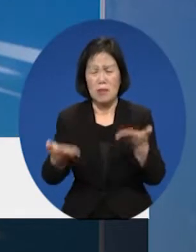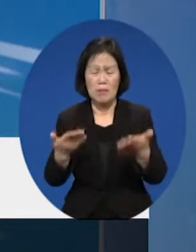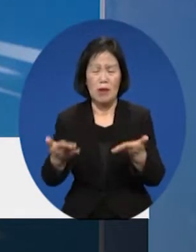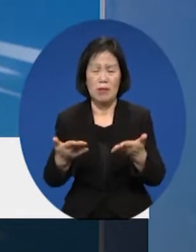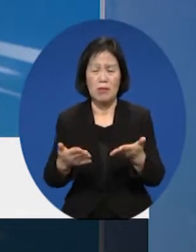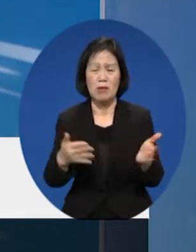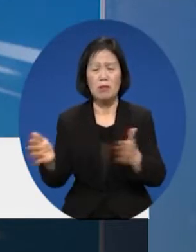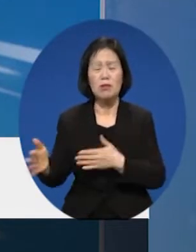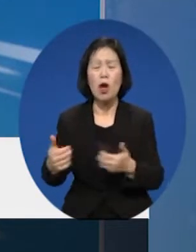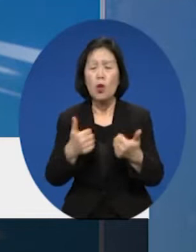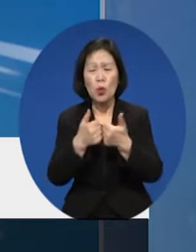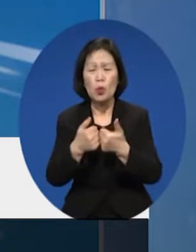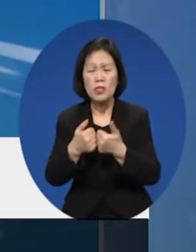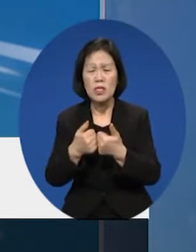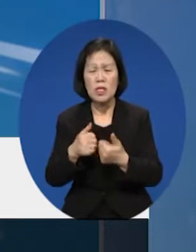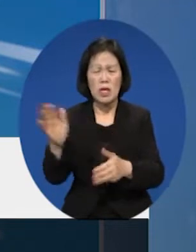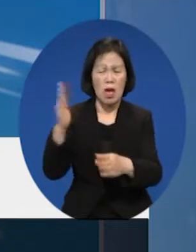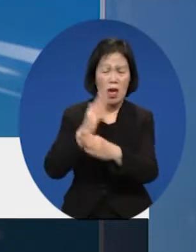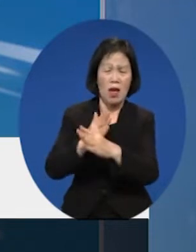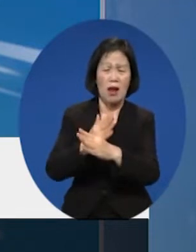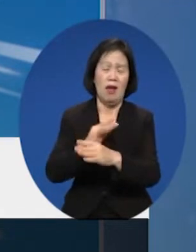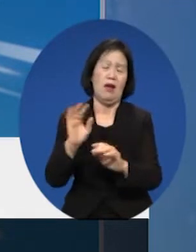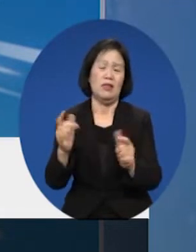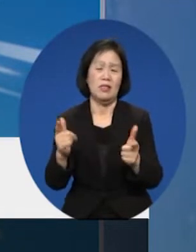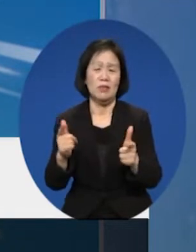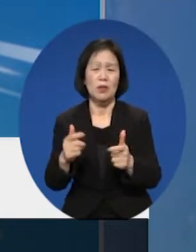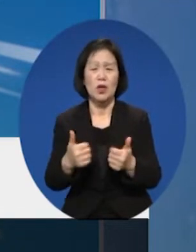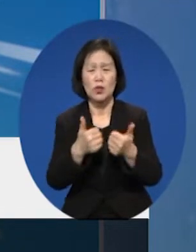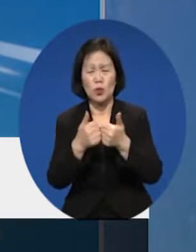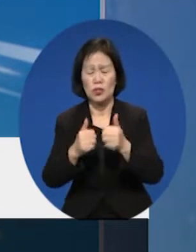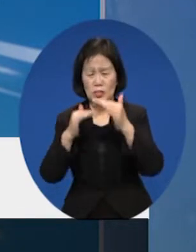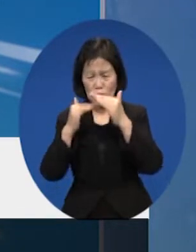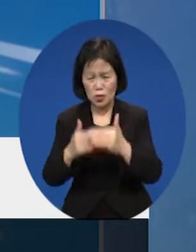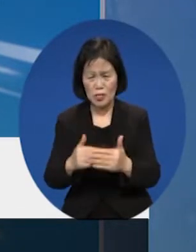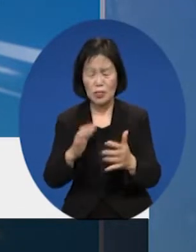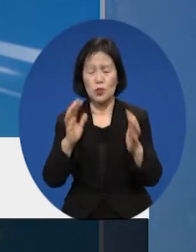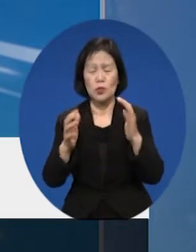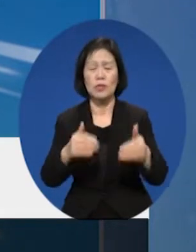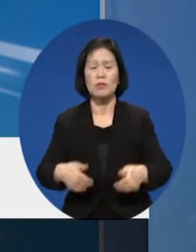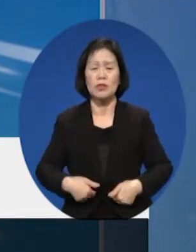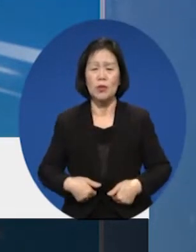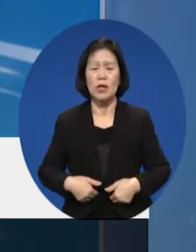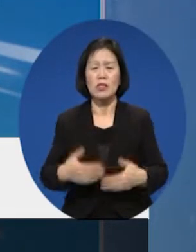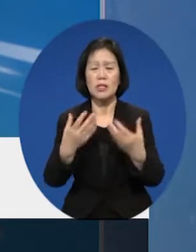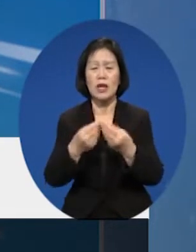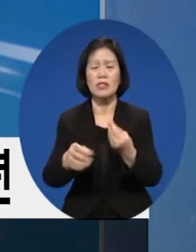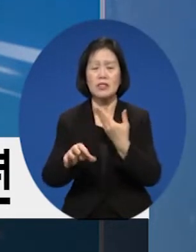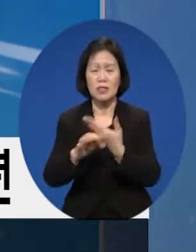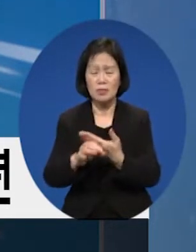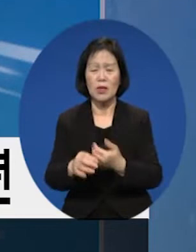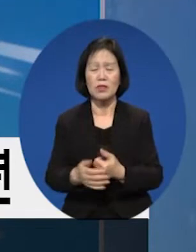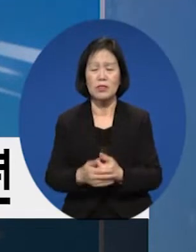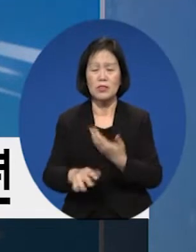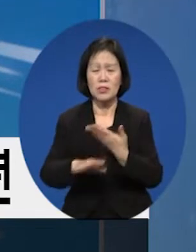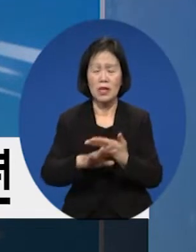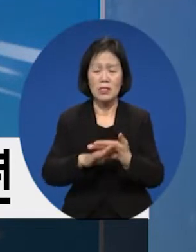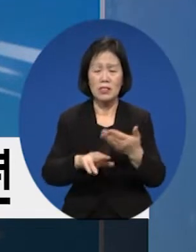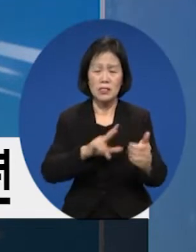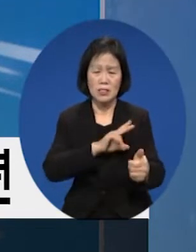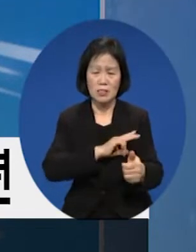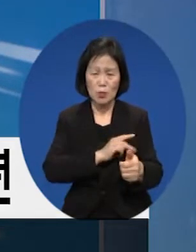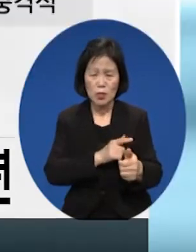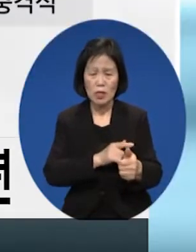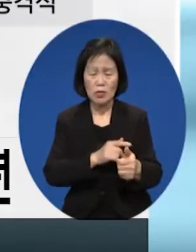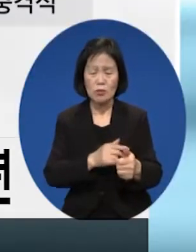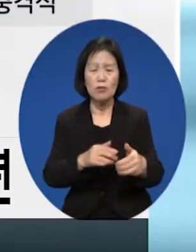하겠다는 게 아닙니다. 아까부터 말씀드렸지만 이런 논의는 여러 가지 층에서 벌어질 수 있습니다. 예를 들면 그러면 다른 자격사는 안 그러느냐?